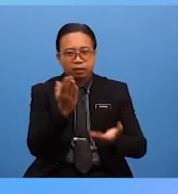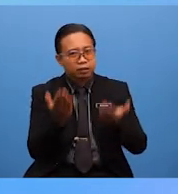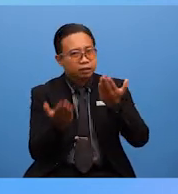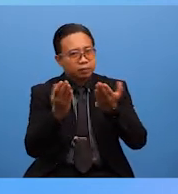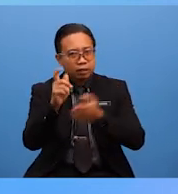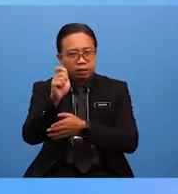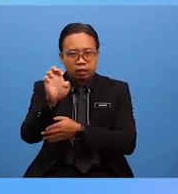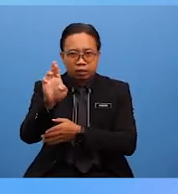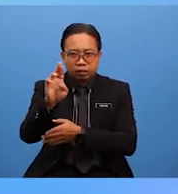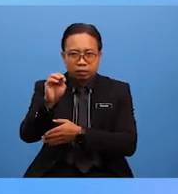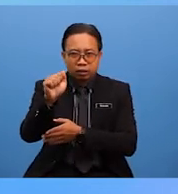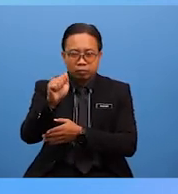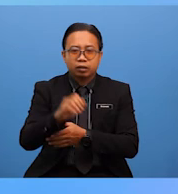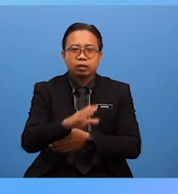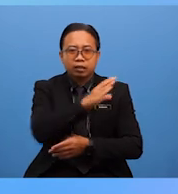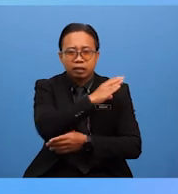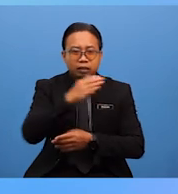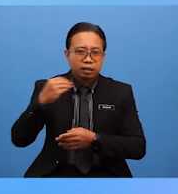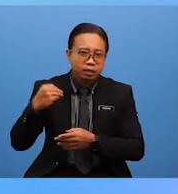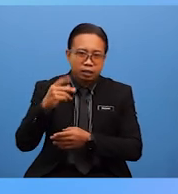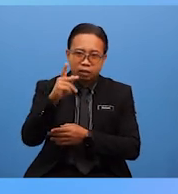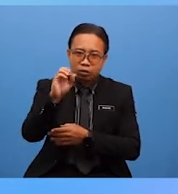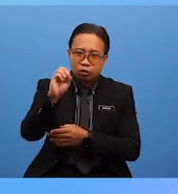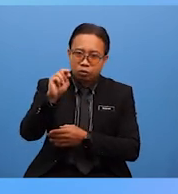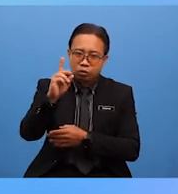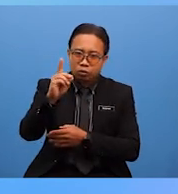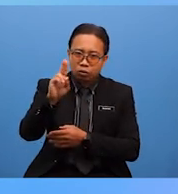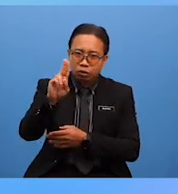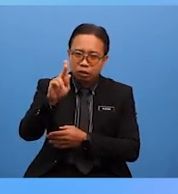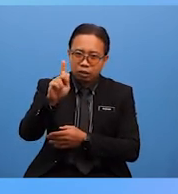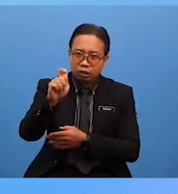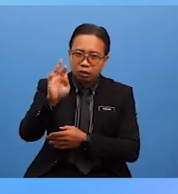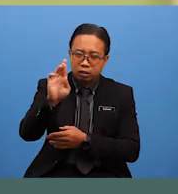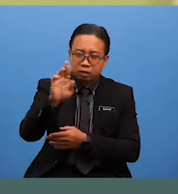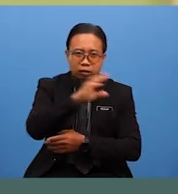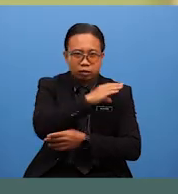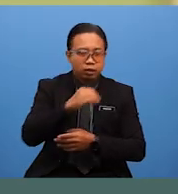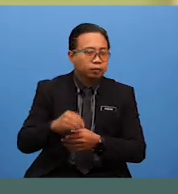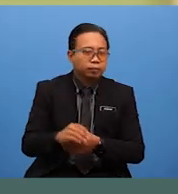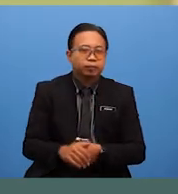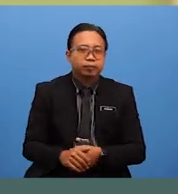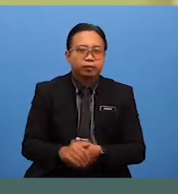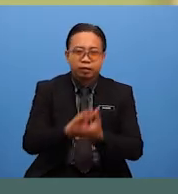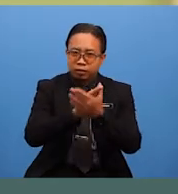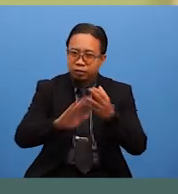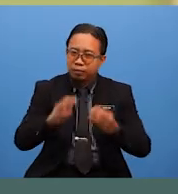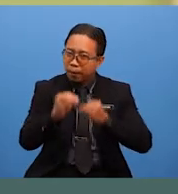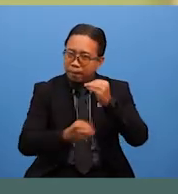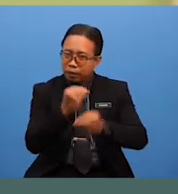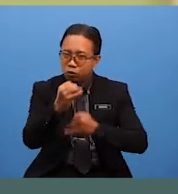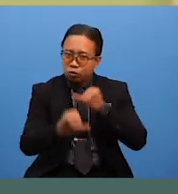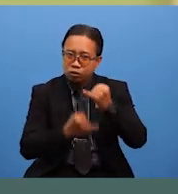termahal dan juga Conduct the Shows the penyebab HB selamat maju jaya Cikgu